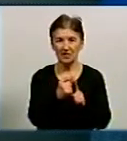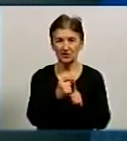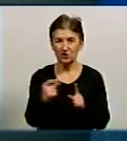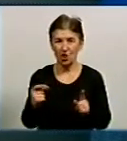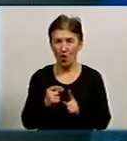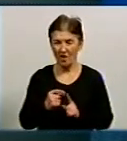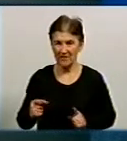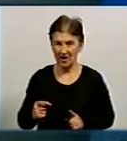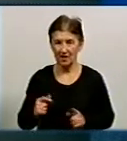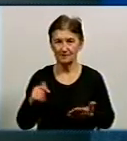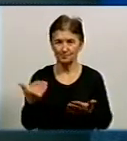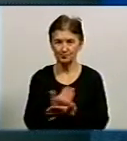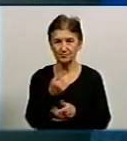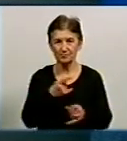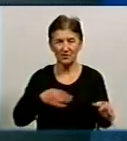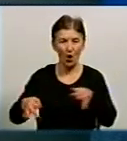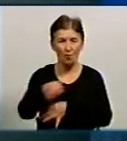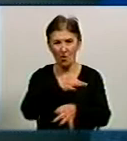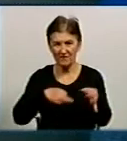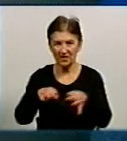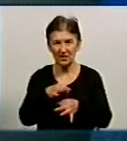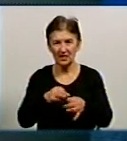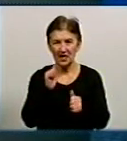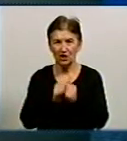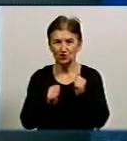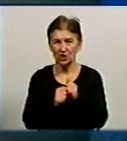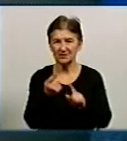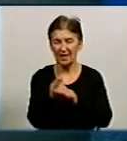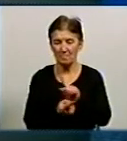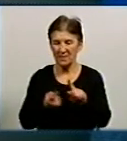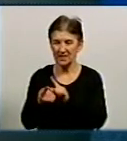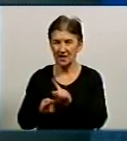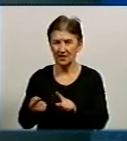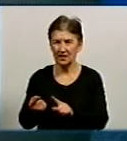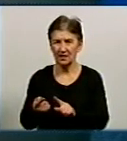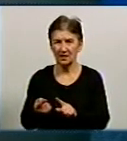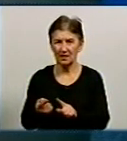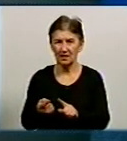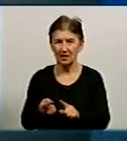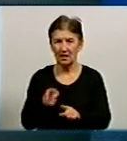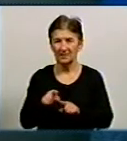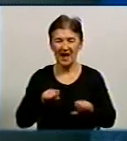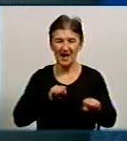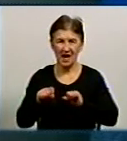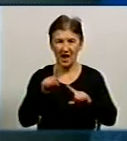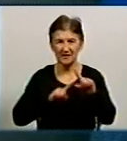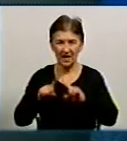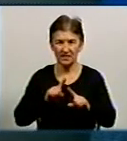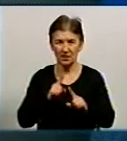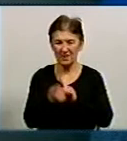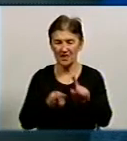ж таки, обговорювали і часто міняли ось на останній координаційній, на крайній координаційній раді, міняли